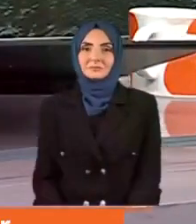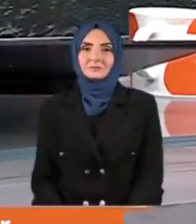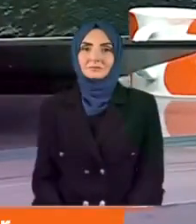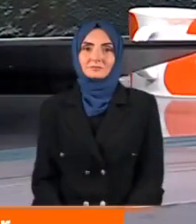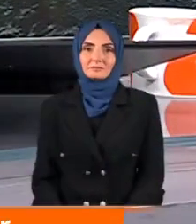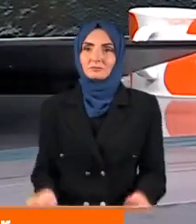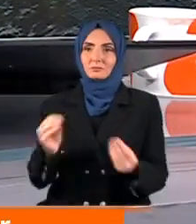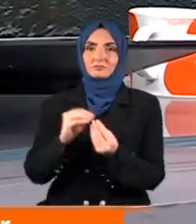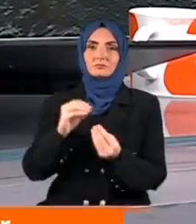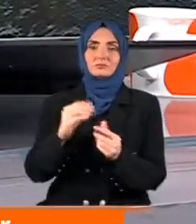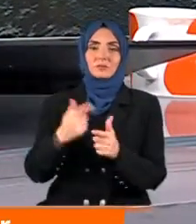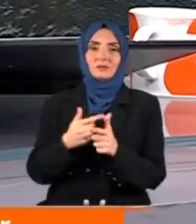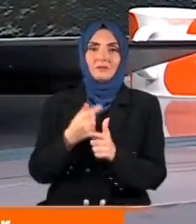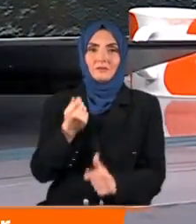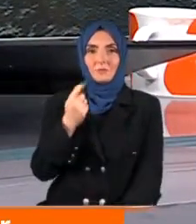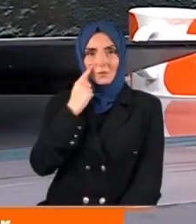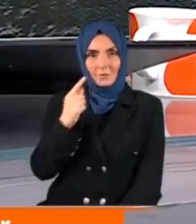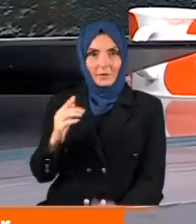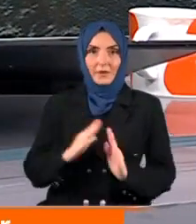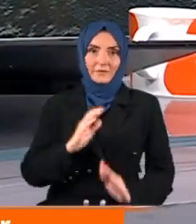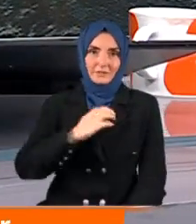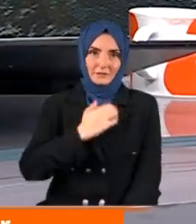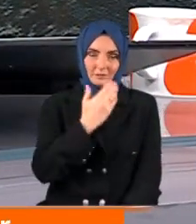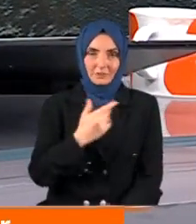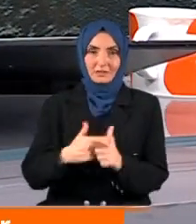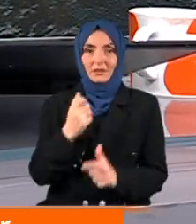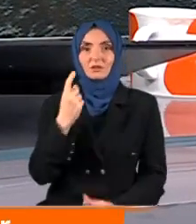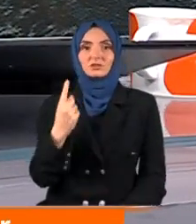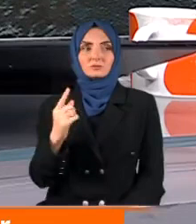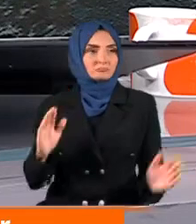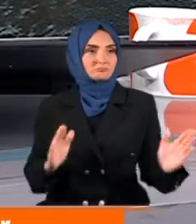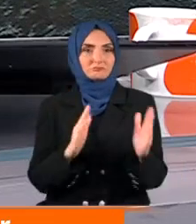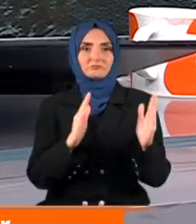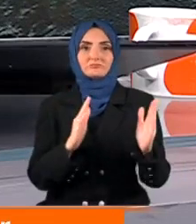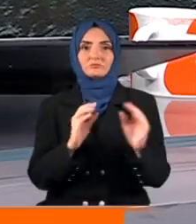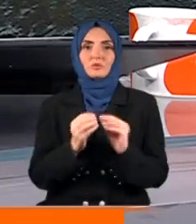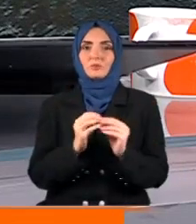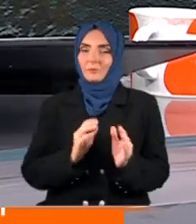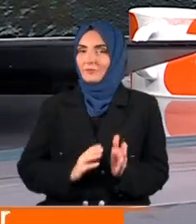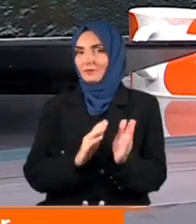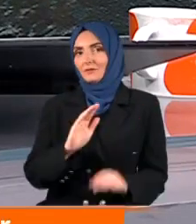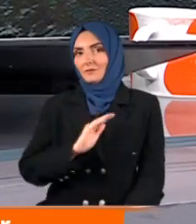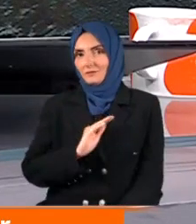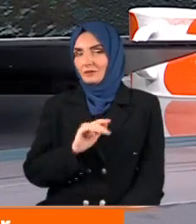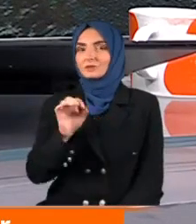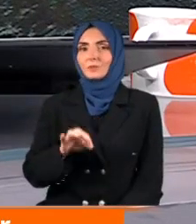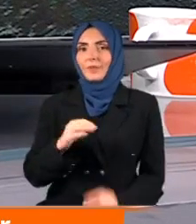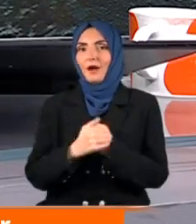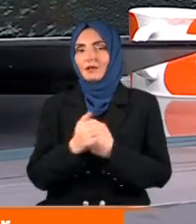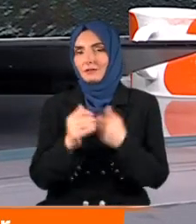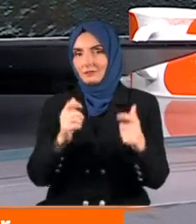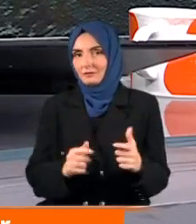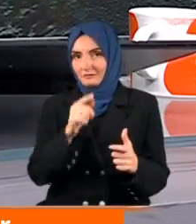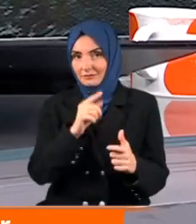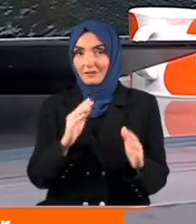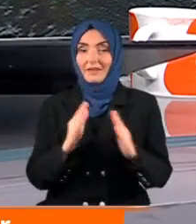artan kira fiyatları Ev sahipleri ile Kiracıları karşı karşıya getirmeye devam ediyor Bu kez Antalya'da ev sahibinin çıkmasını